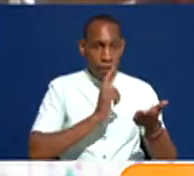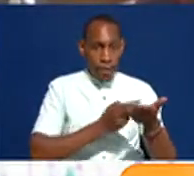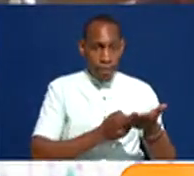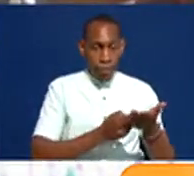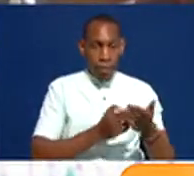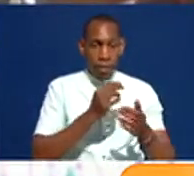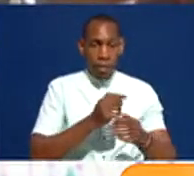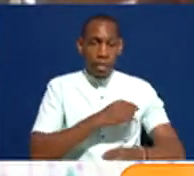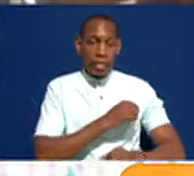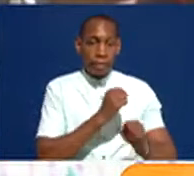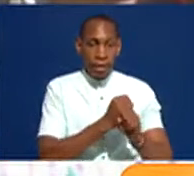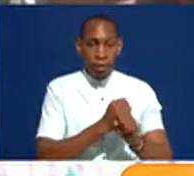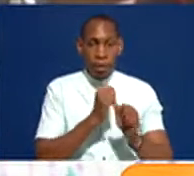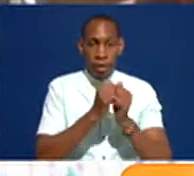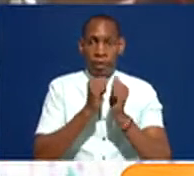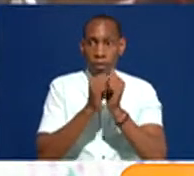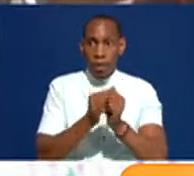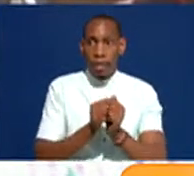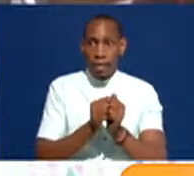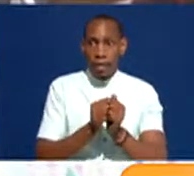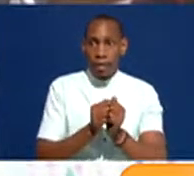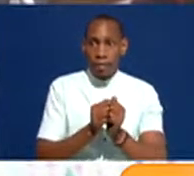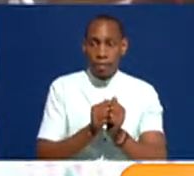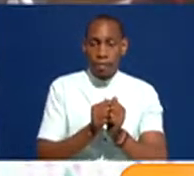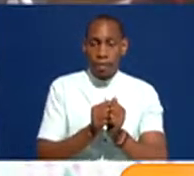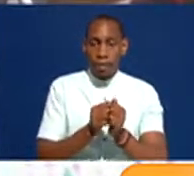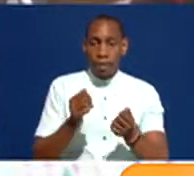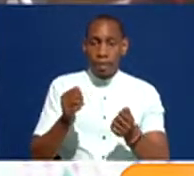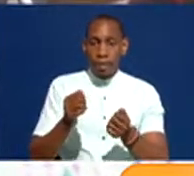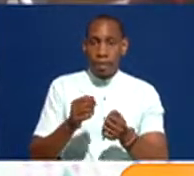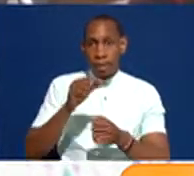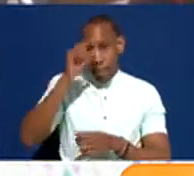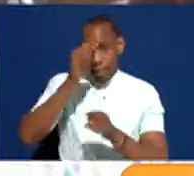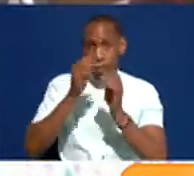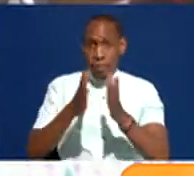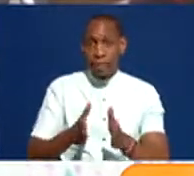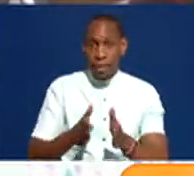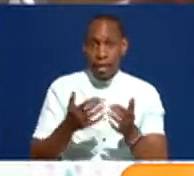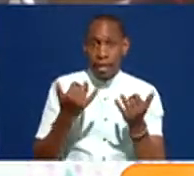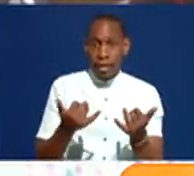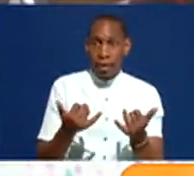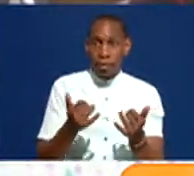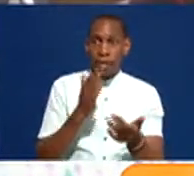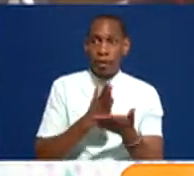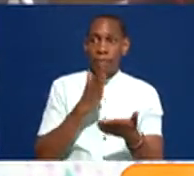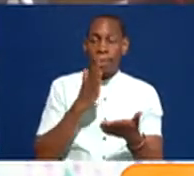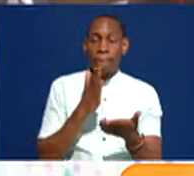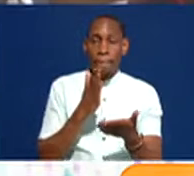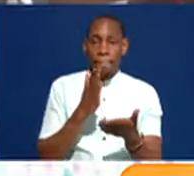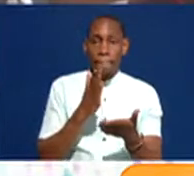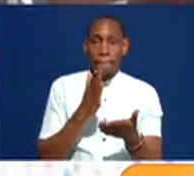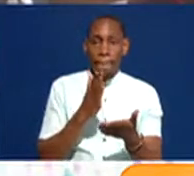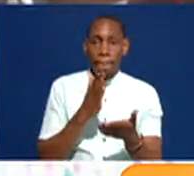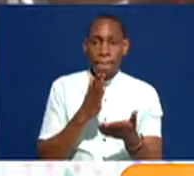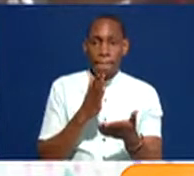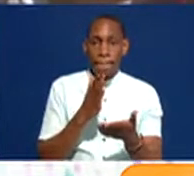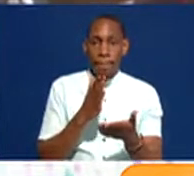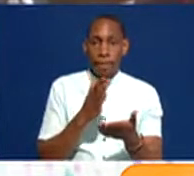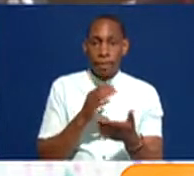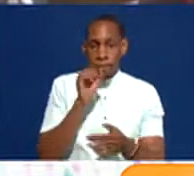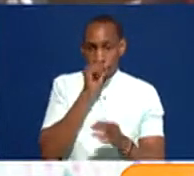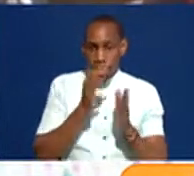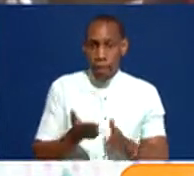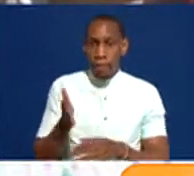chiefs zikishirikiana na non-state actors, sasa hao tutahakikisha tumewarudisha kwao